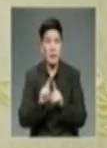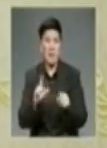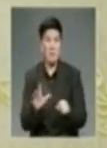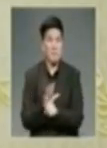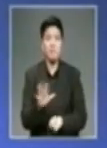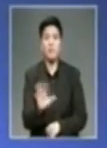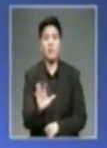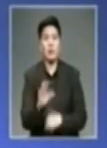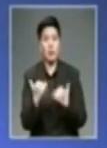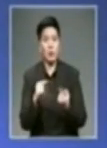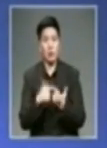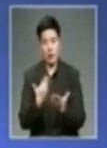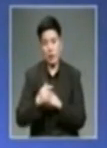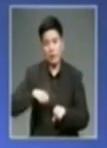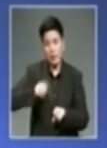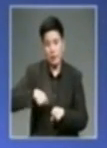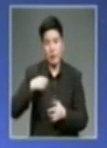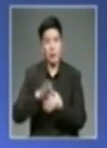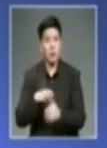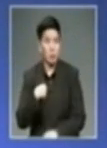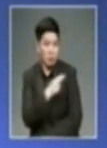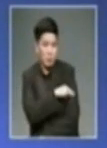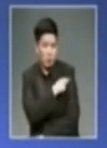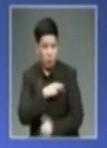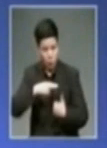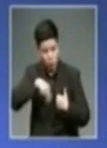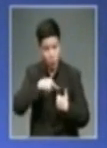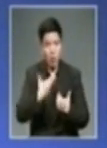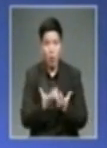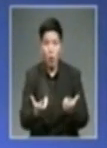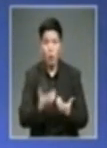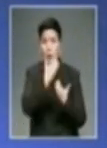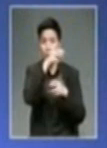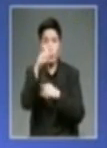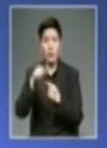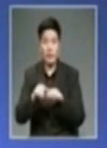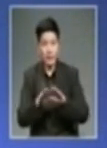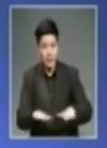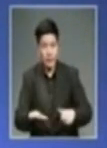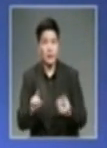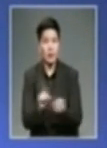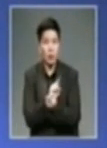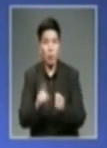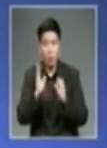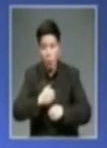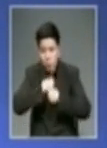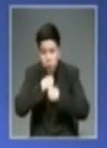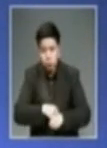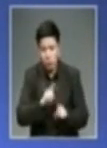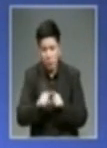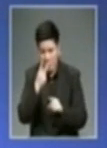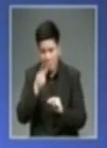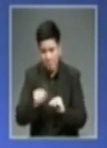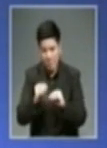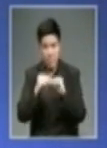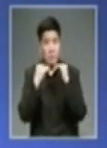นะครับการใช้จ่ายของมันในด้านการสาธารณสุขการศึกษาการขนส่งมวลชนเด็กเล็กสังคมสูงวัยนับวันจะสูงม